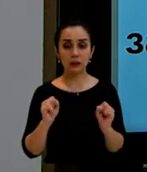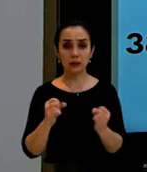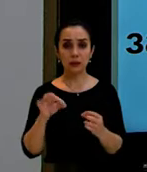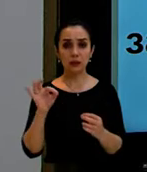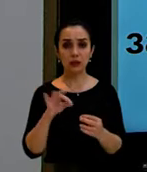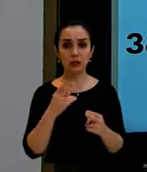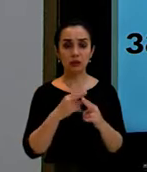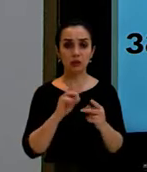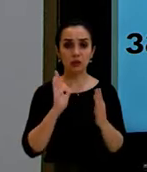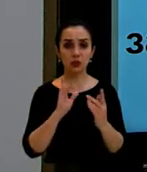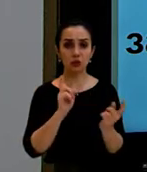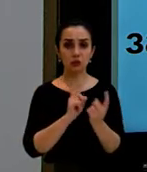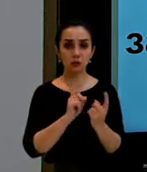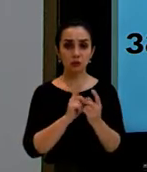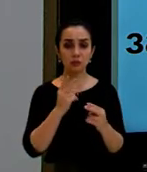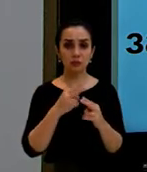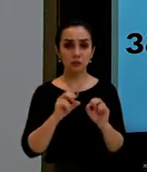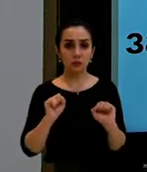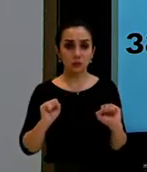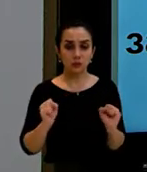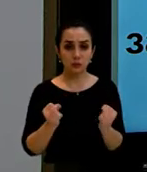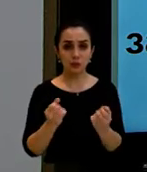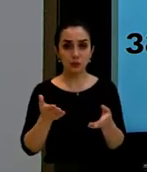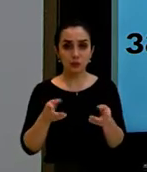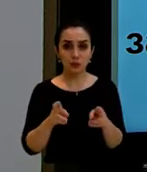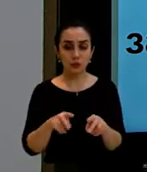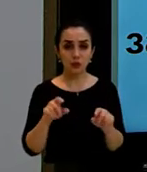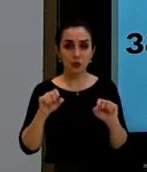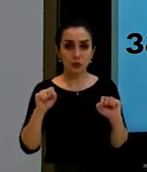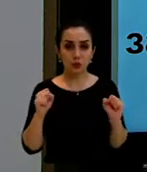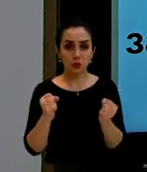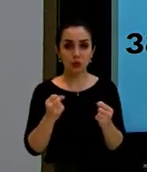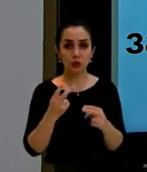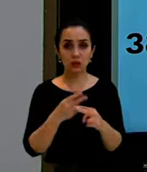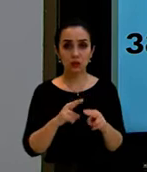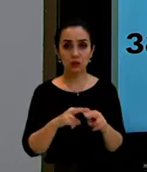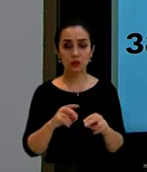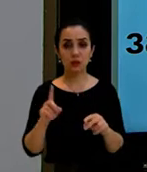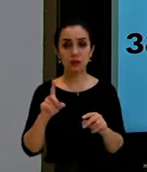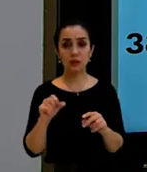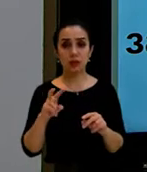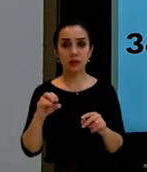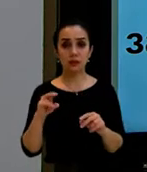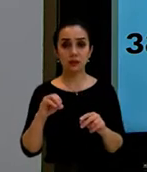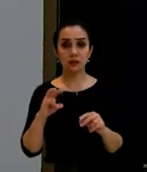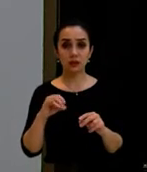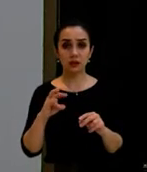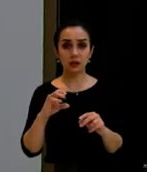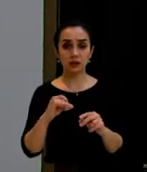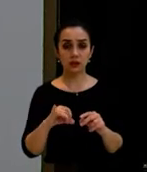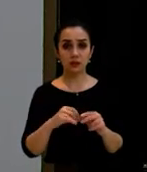часто будем встречаться с этим словом. Музляп кольген, муздей совух, заледенелой.